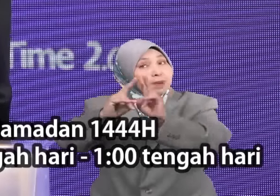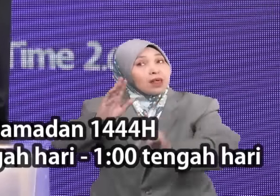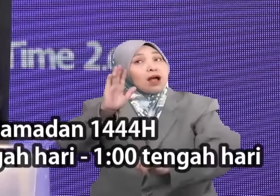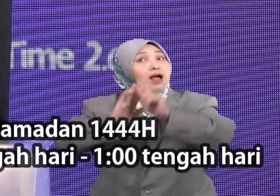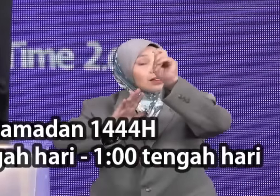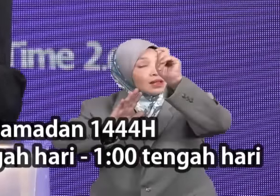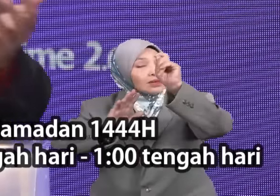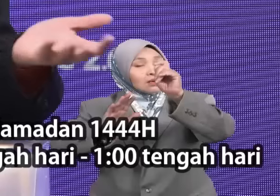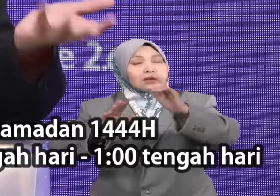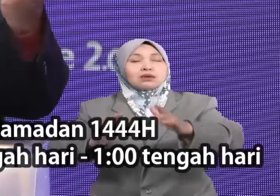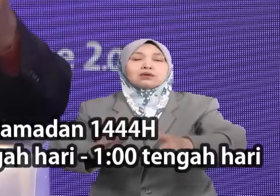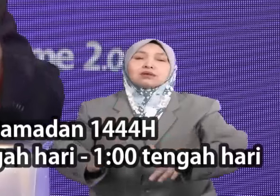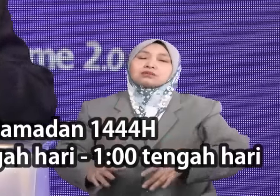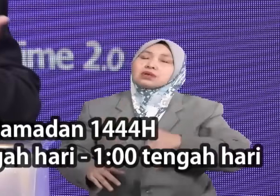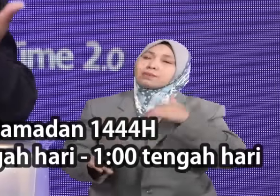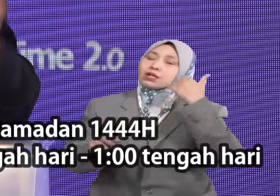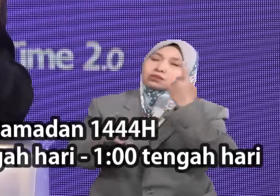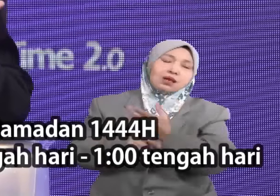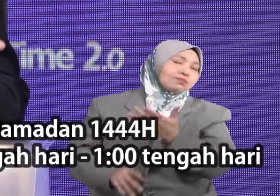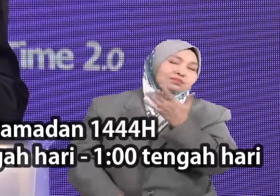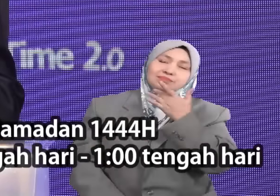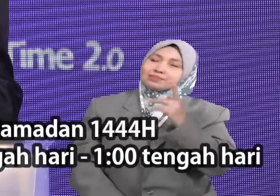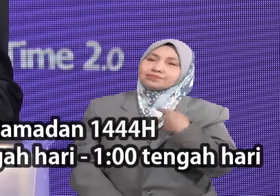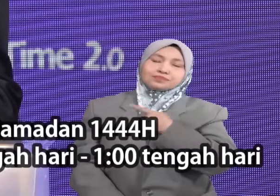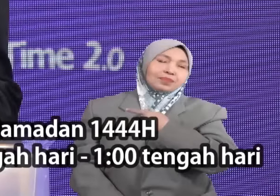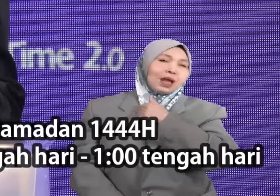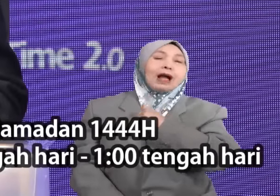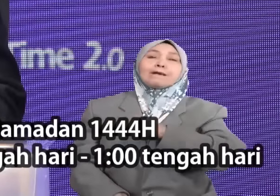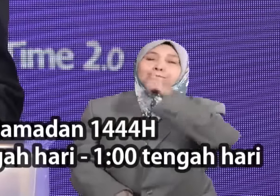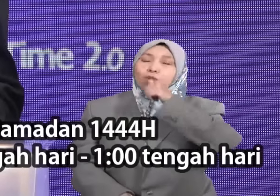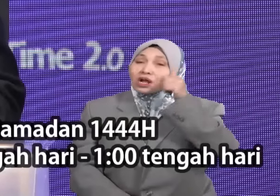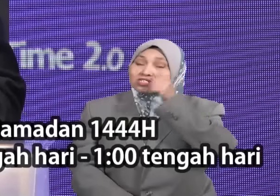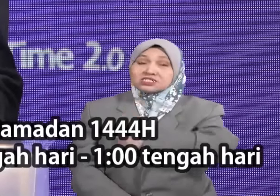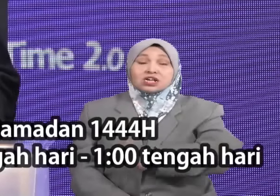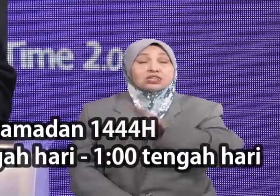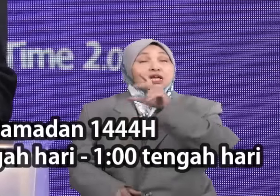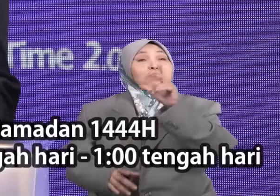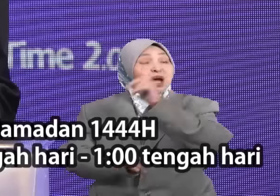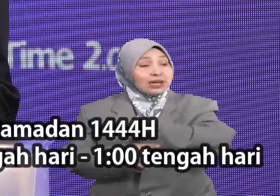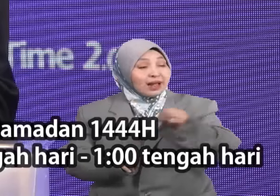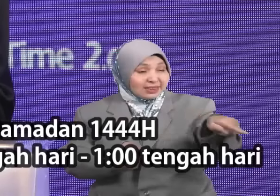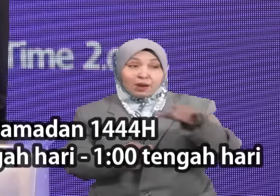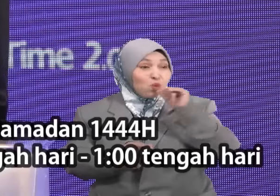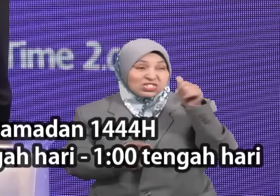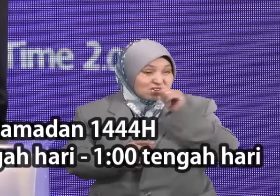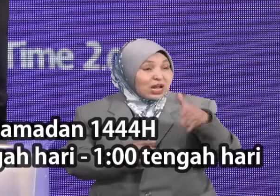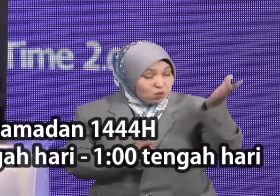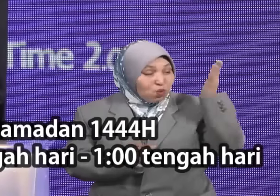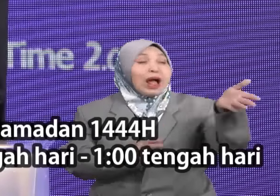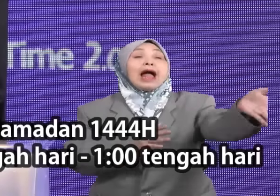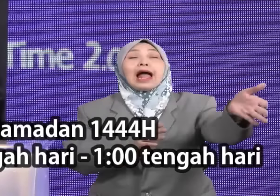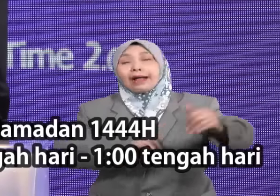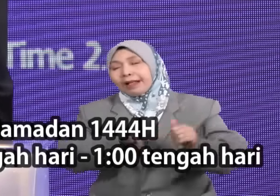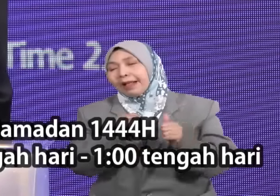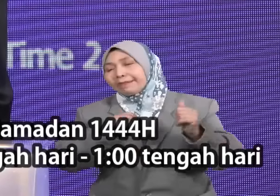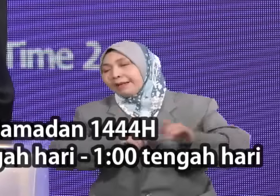akan rasa, ah, betul lah, bertuah kami dulu puasa 30 hari kan, engkau tak puasa kan, ha, nak kau lantak, ha, lebih kurang begitulah